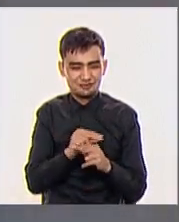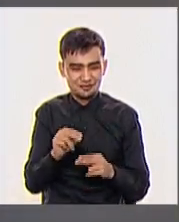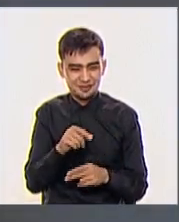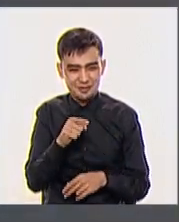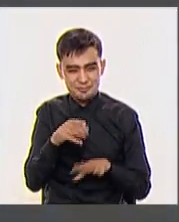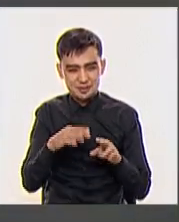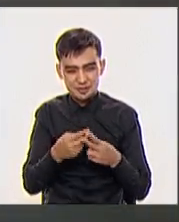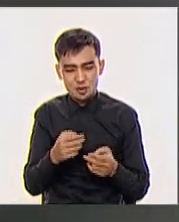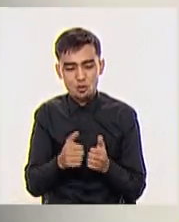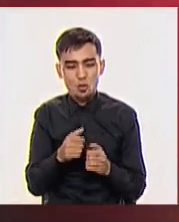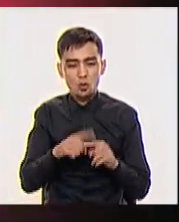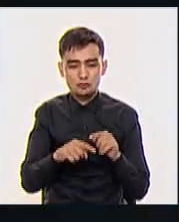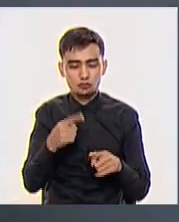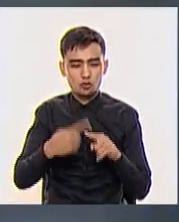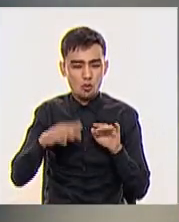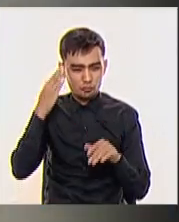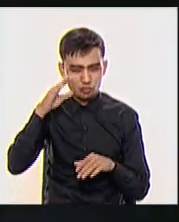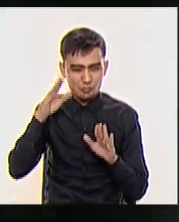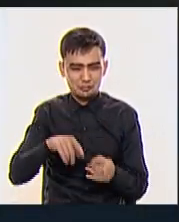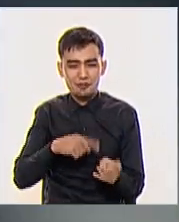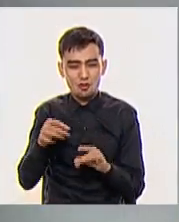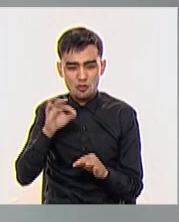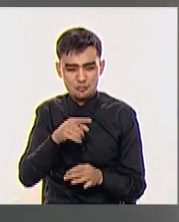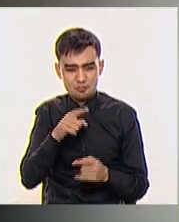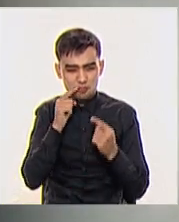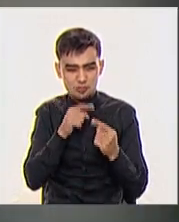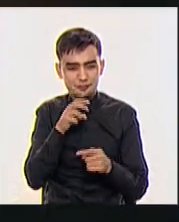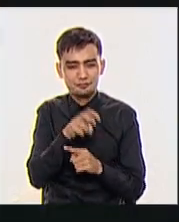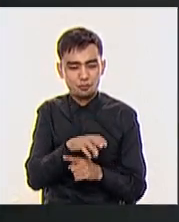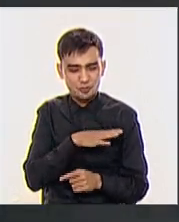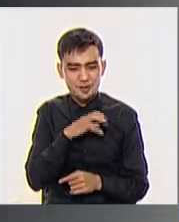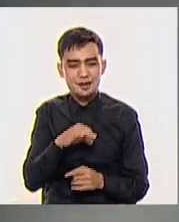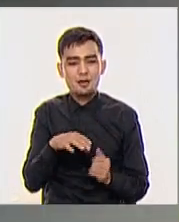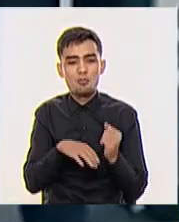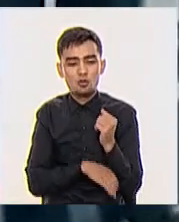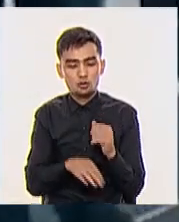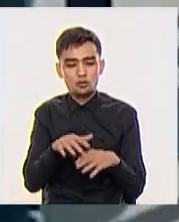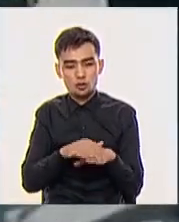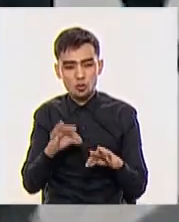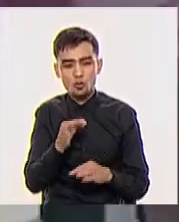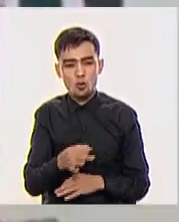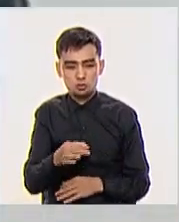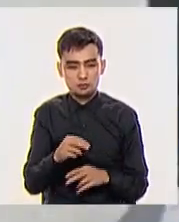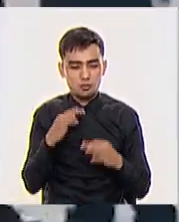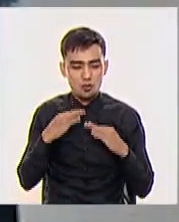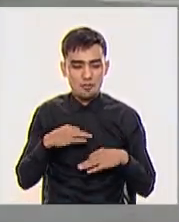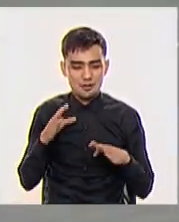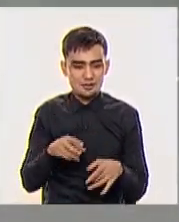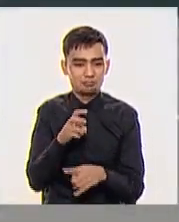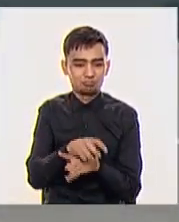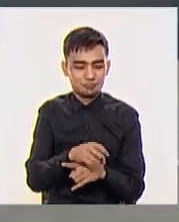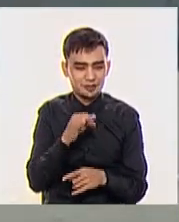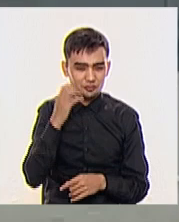жакындарын өзгө жакка ауыстырады дегенди естигенде каршылыктарын сонда барып айткан. Одан кейин эл облыстык прокуратуранын алдына да